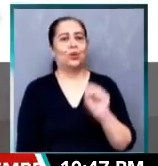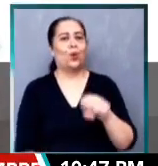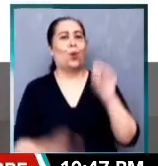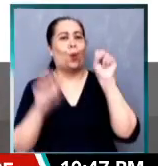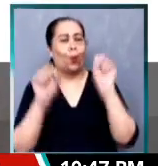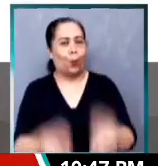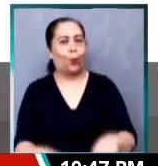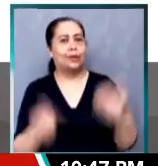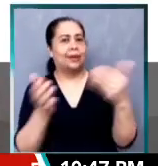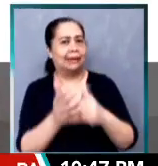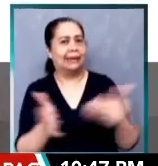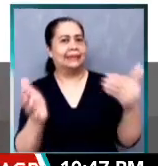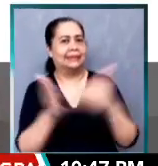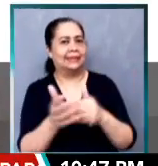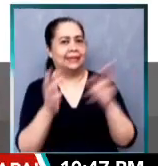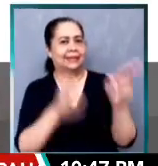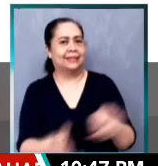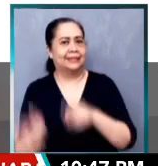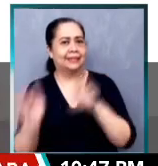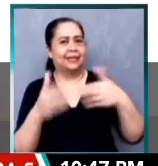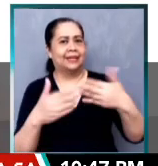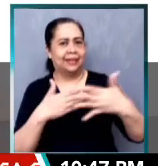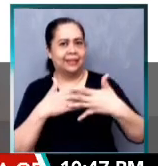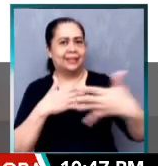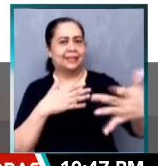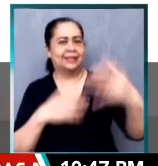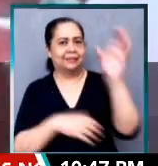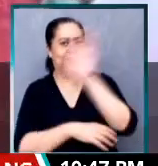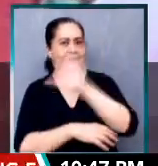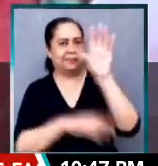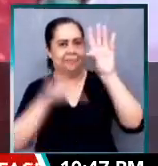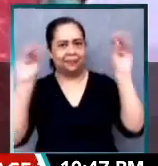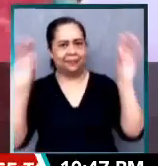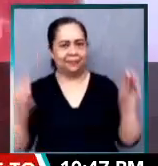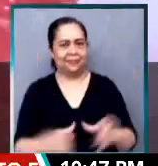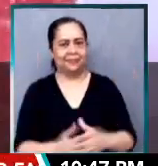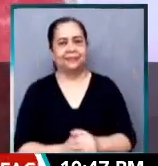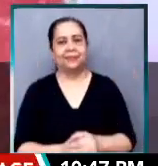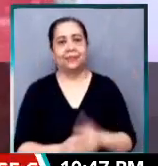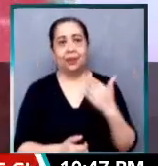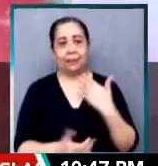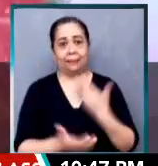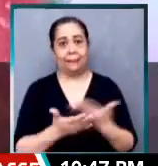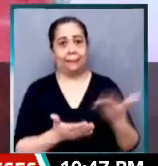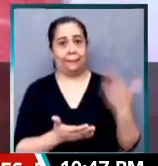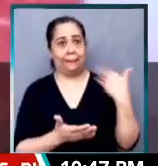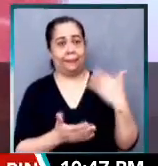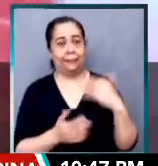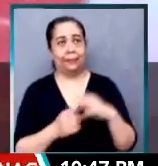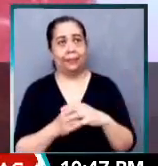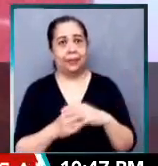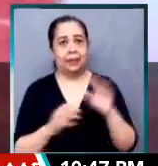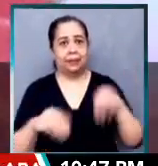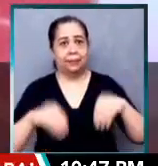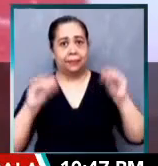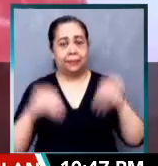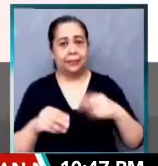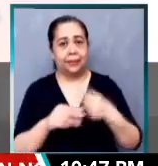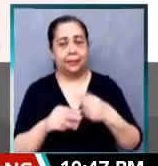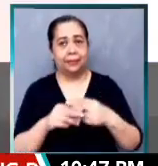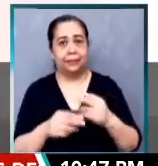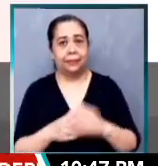muli sa mga susunod pang Pasko. Bali, ang materialis nito ay isang tela. Ang pangalan ay Candy